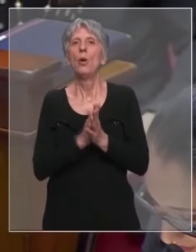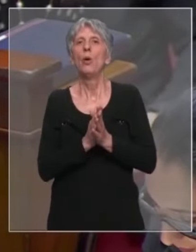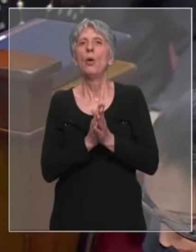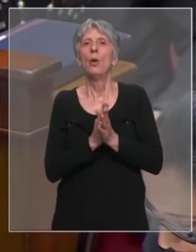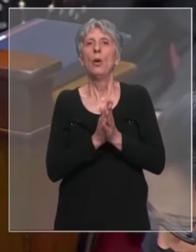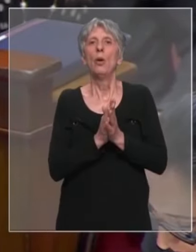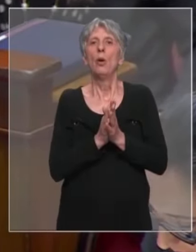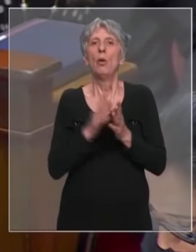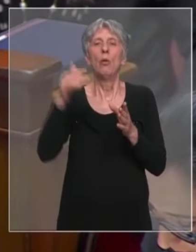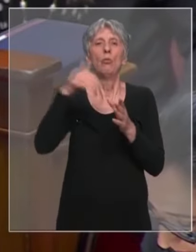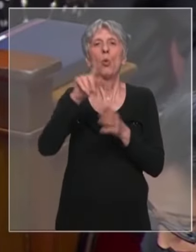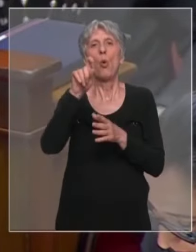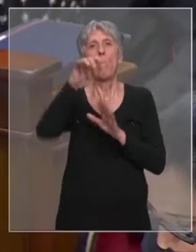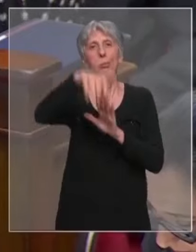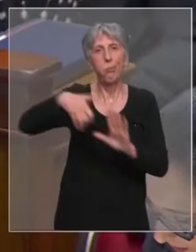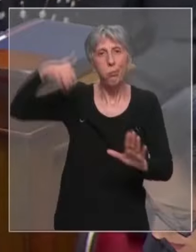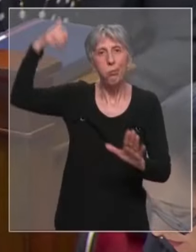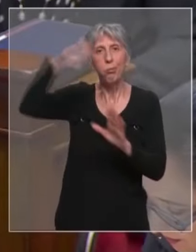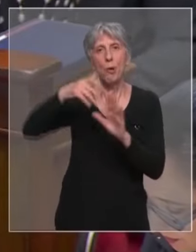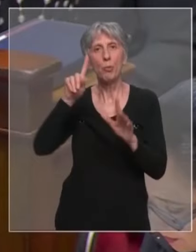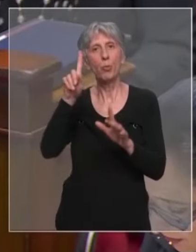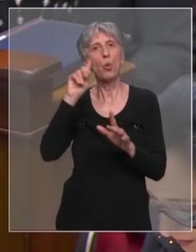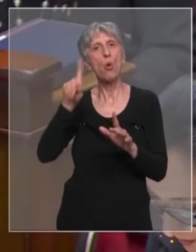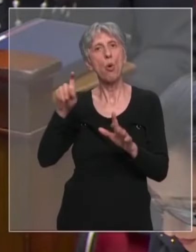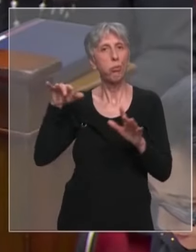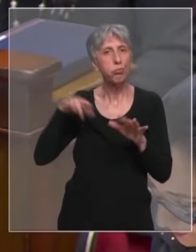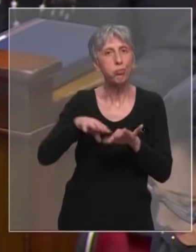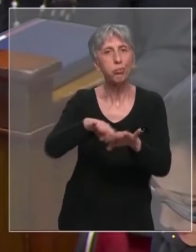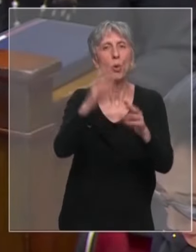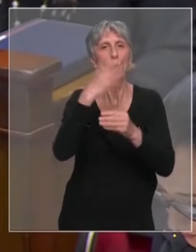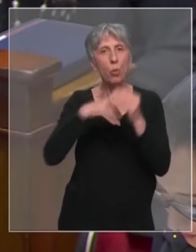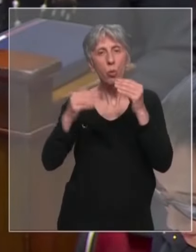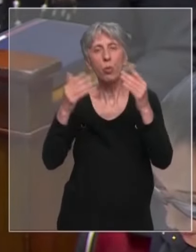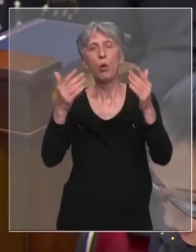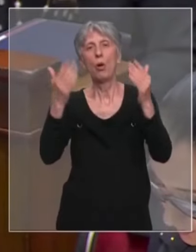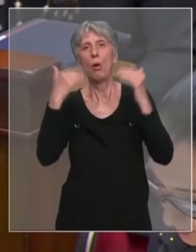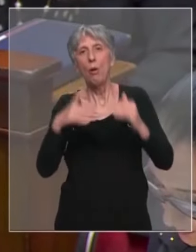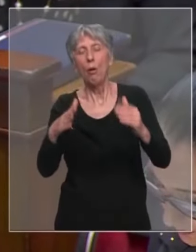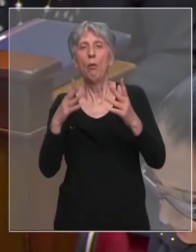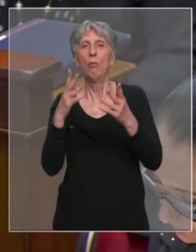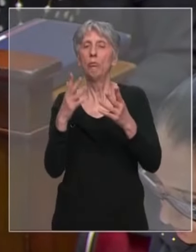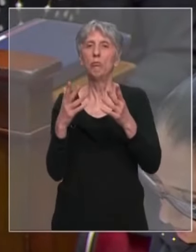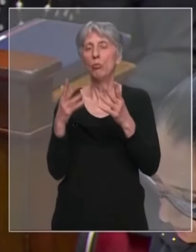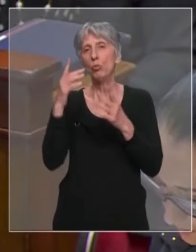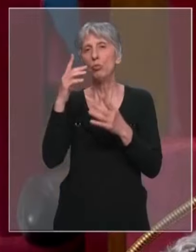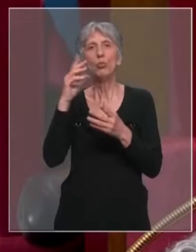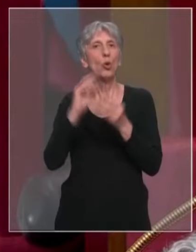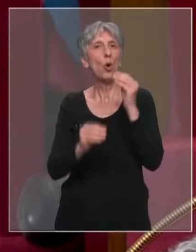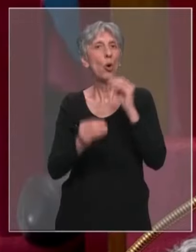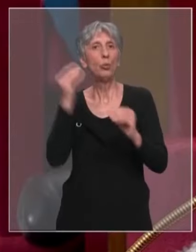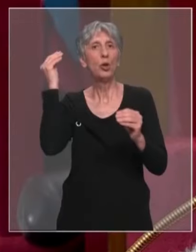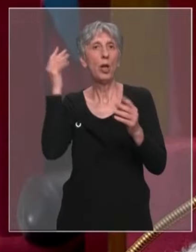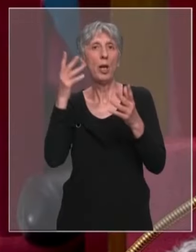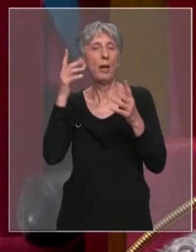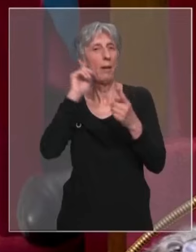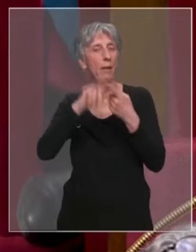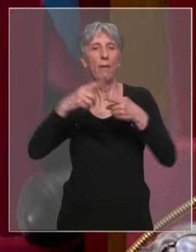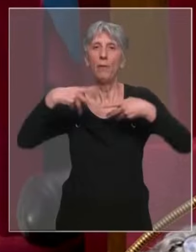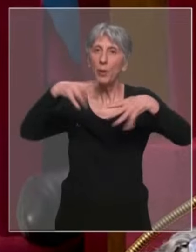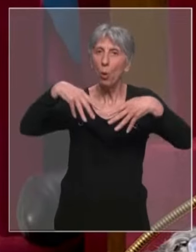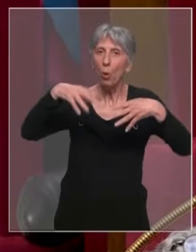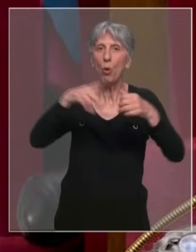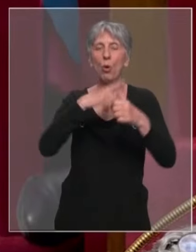des infrastructures d'eau ou simplifier la mise en œuvre de différents objets sur les phytosanitaires,